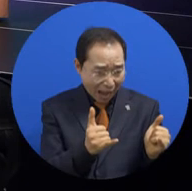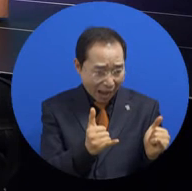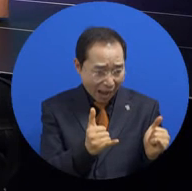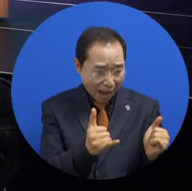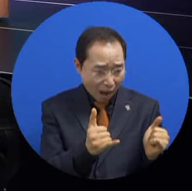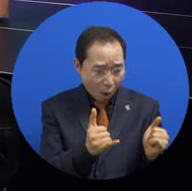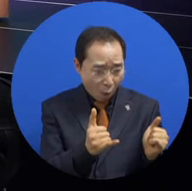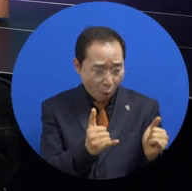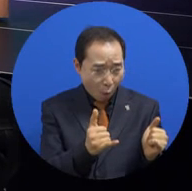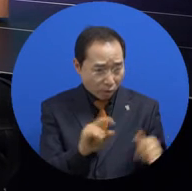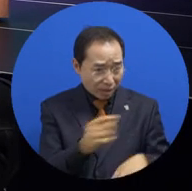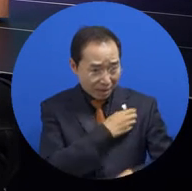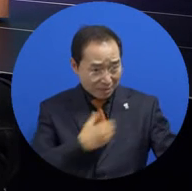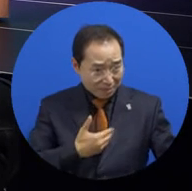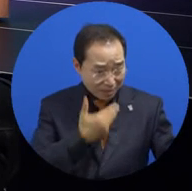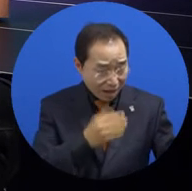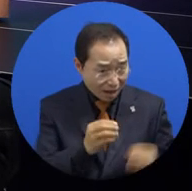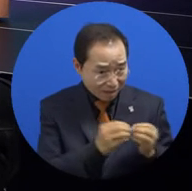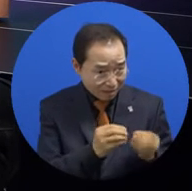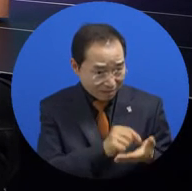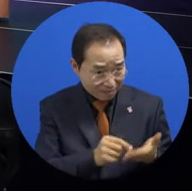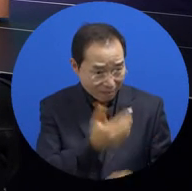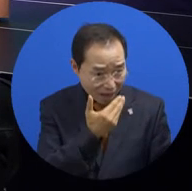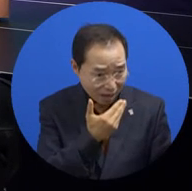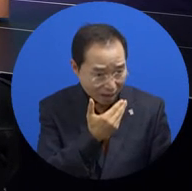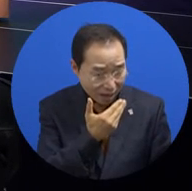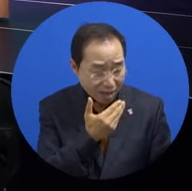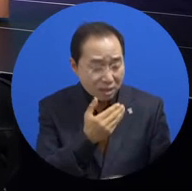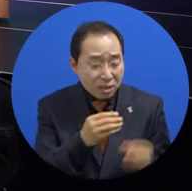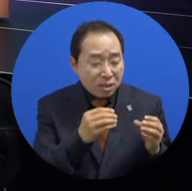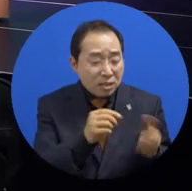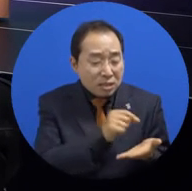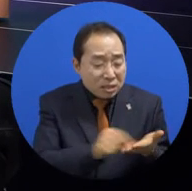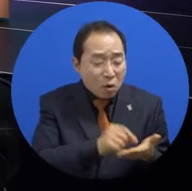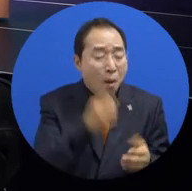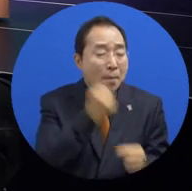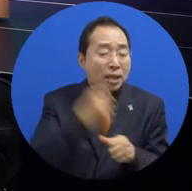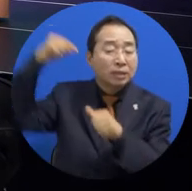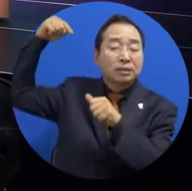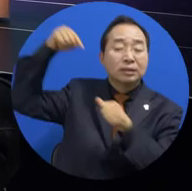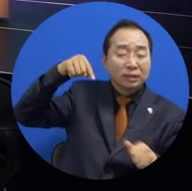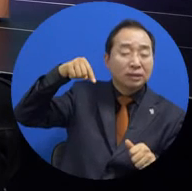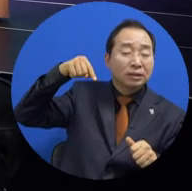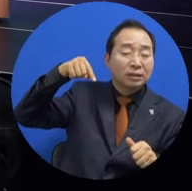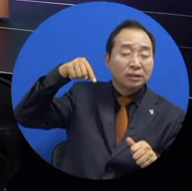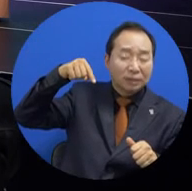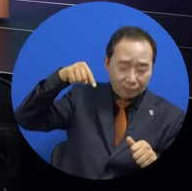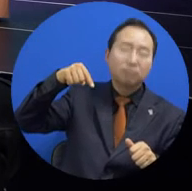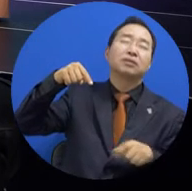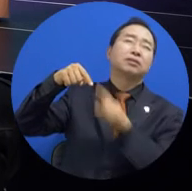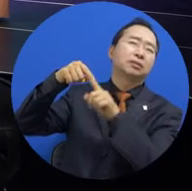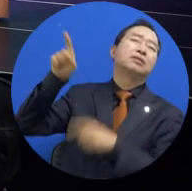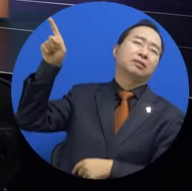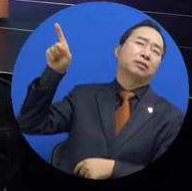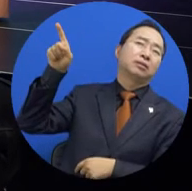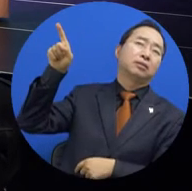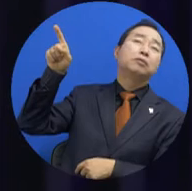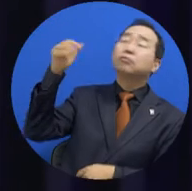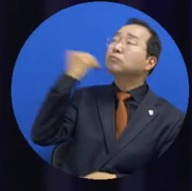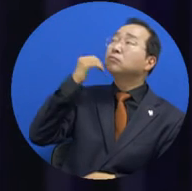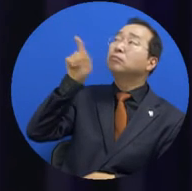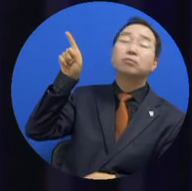짓는 자가 어찌 감히 짓겠는가? 그것을 짓도록 만드는 자가 짓는 자로 하여금 짓게 하는